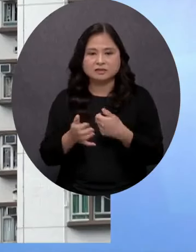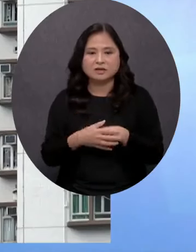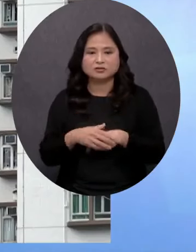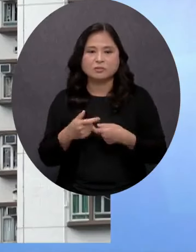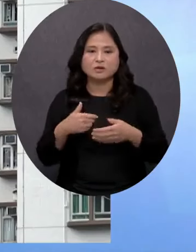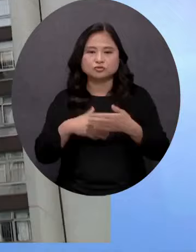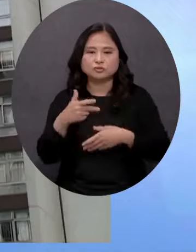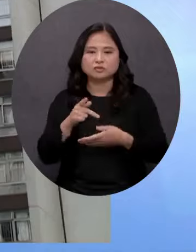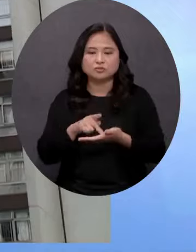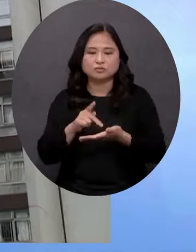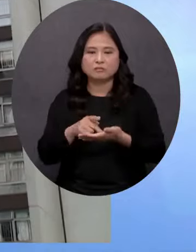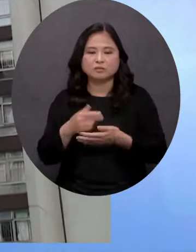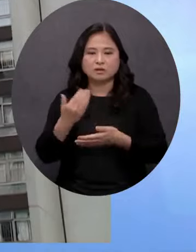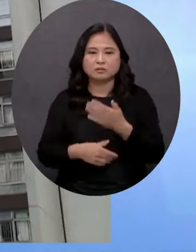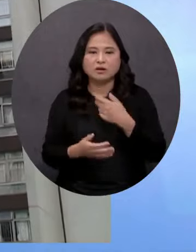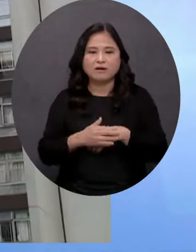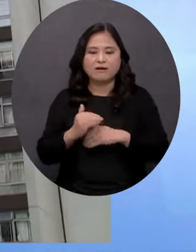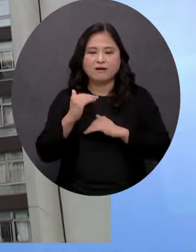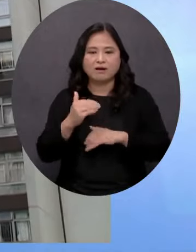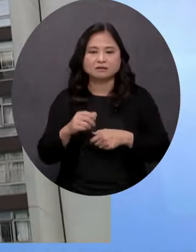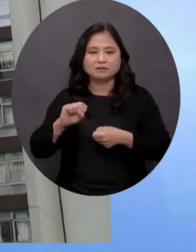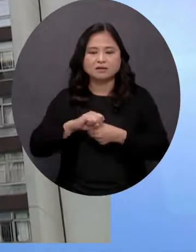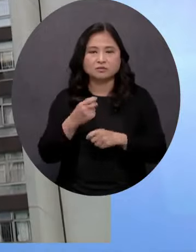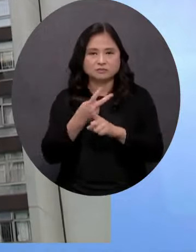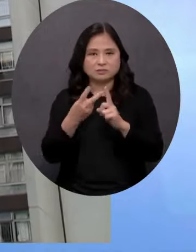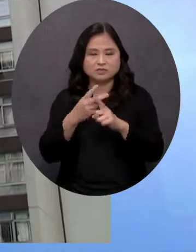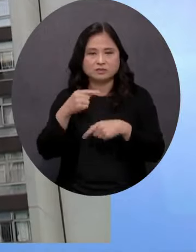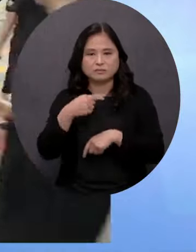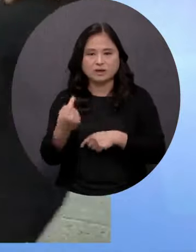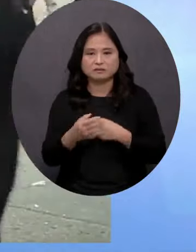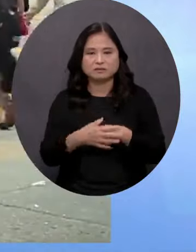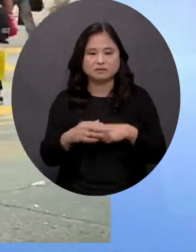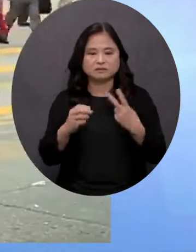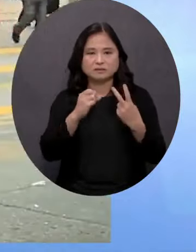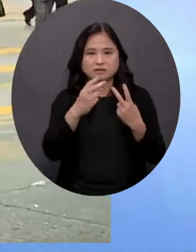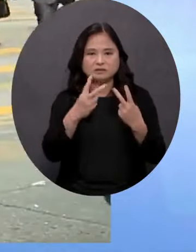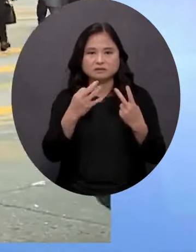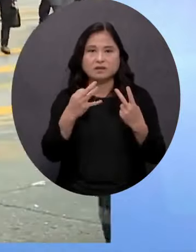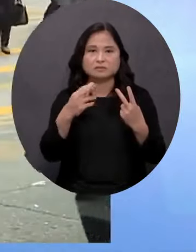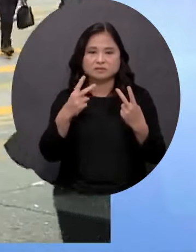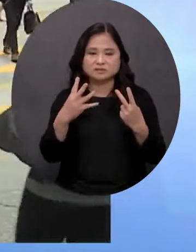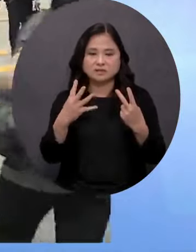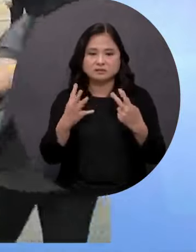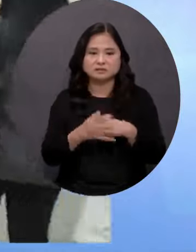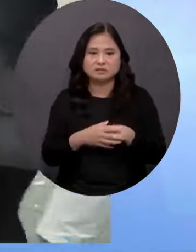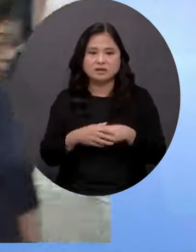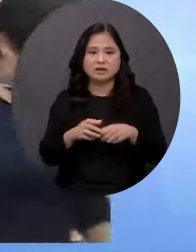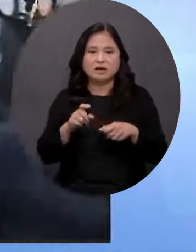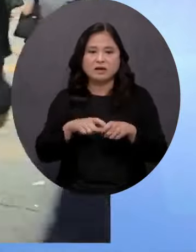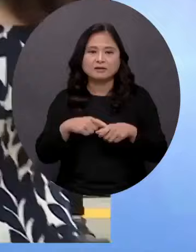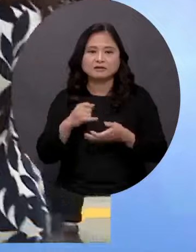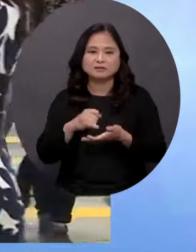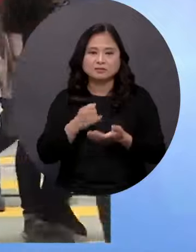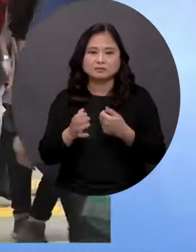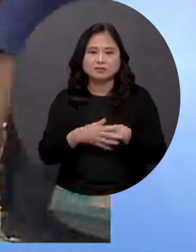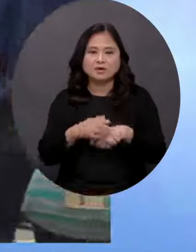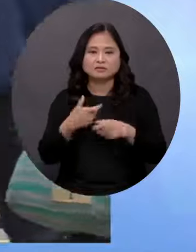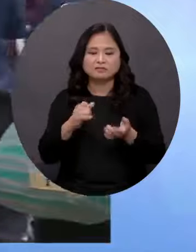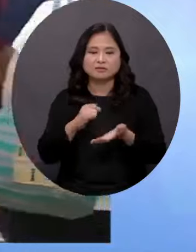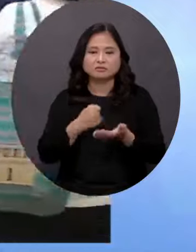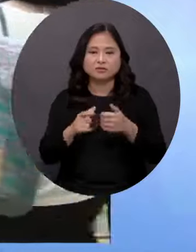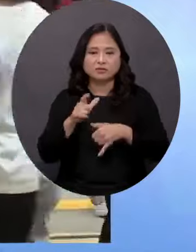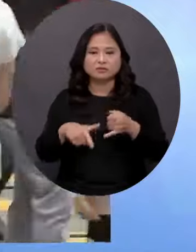除限額上限會增加到12万。2023-24年度利得稅、薪俸稅和個人入